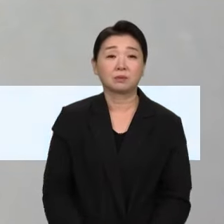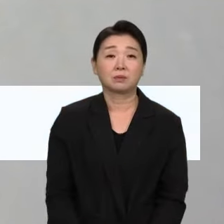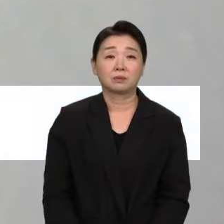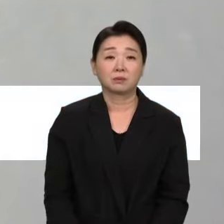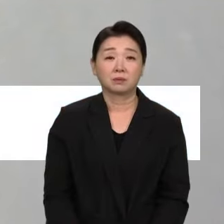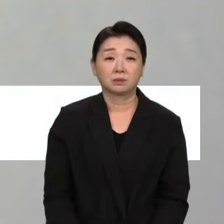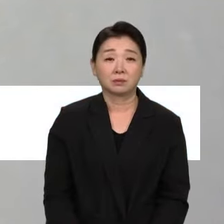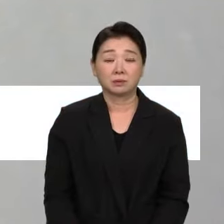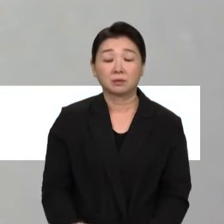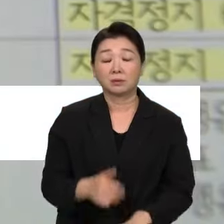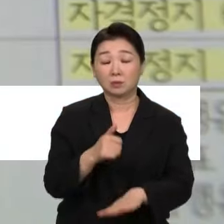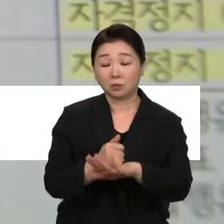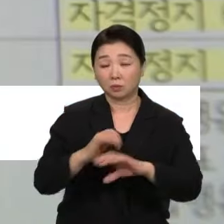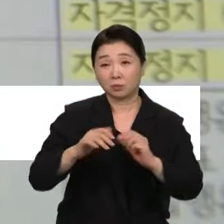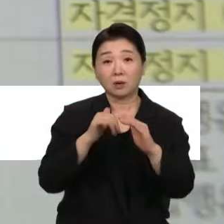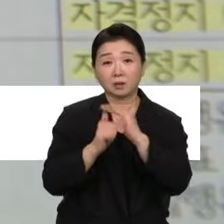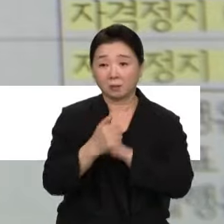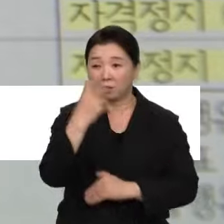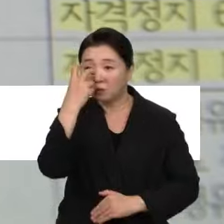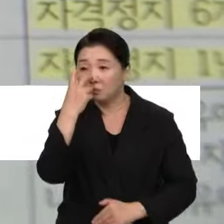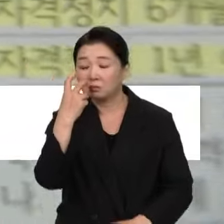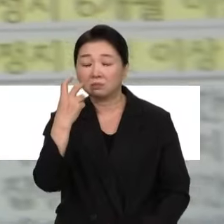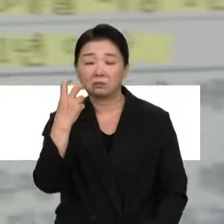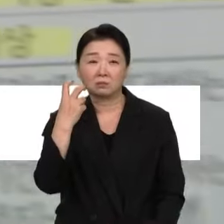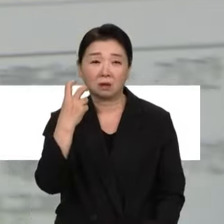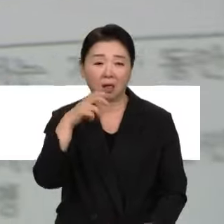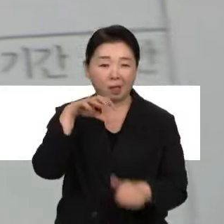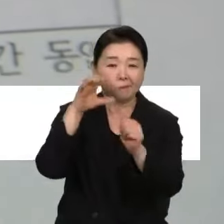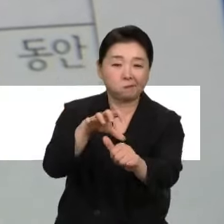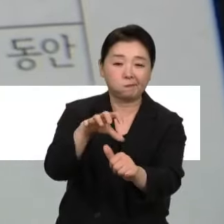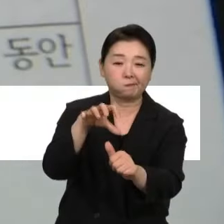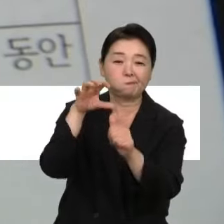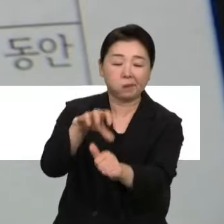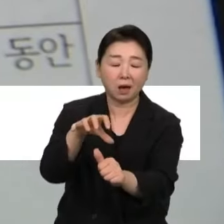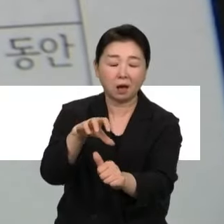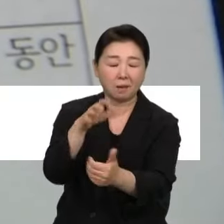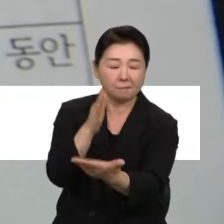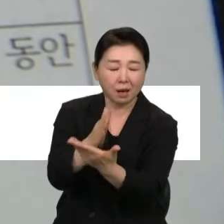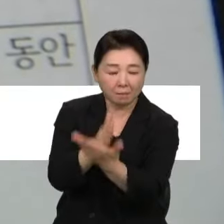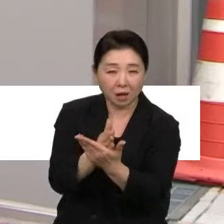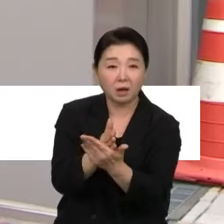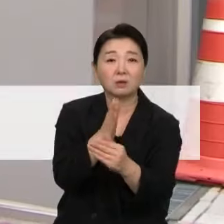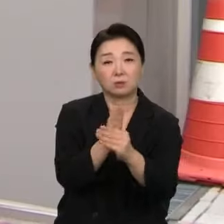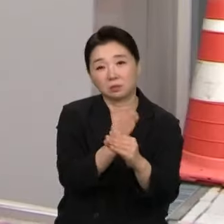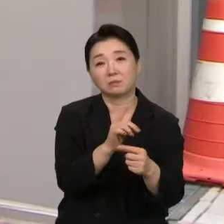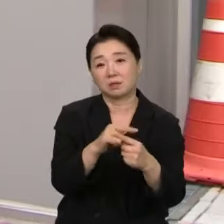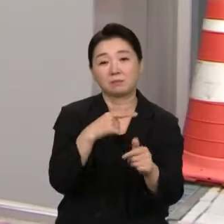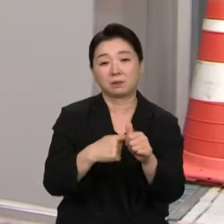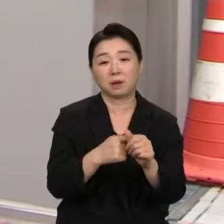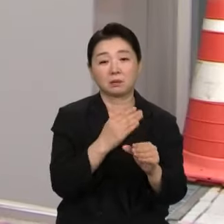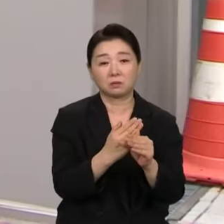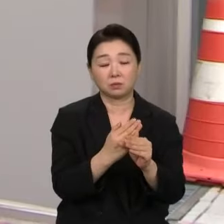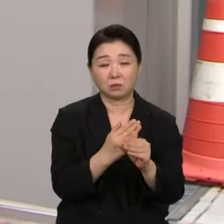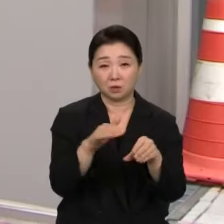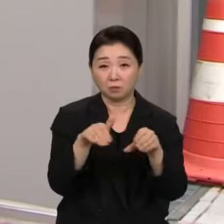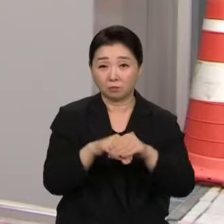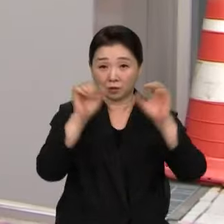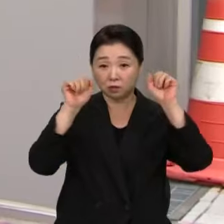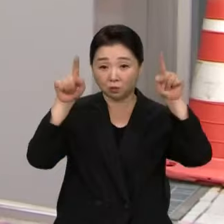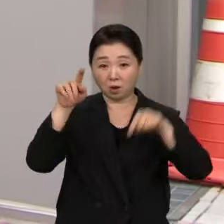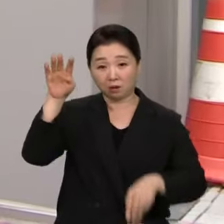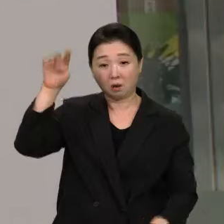알려지면서 국가대표 선수 관리가 강압과 통제 중심이라는 비판도 이어졌습니다. 문체부는 이런 논란이